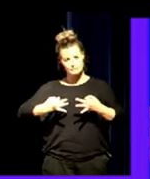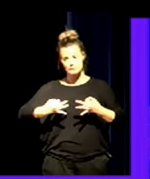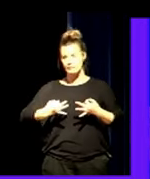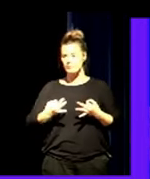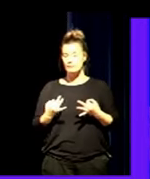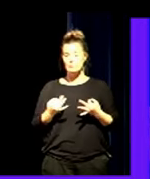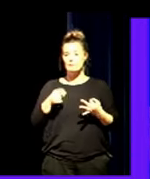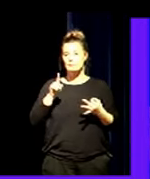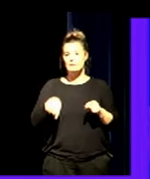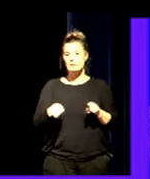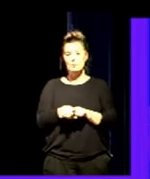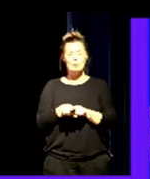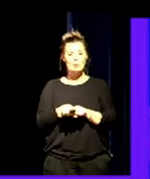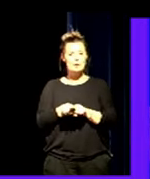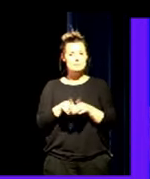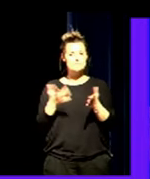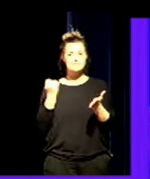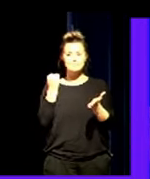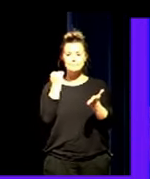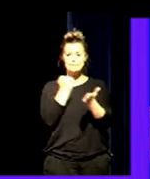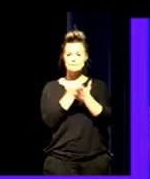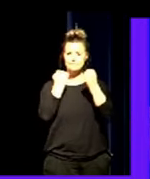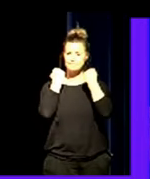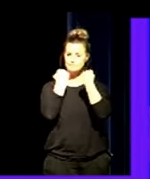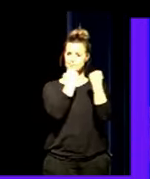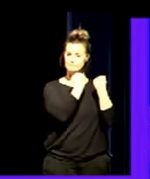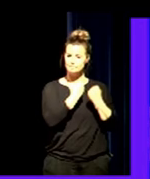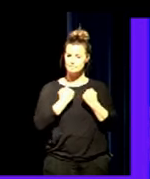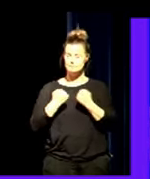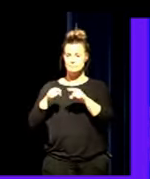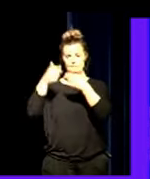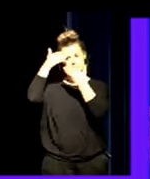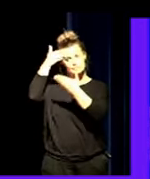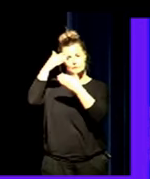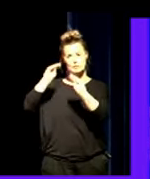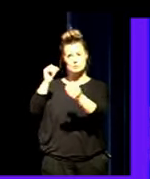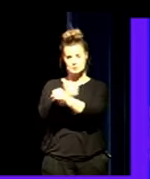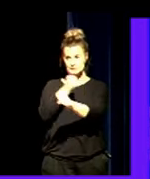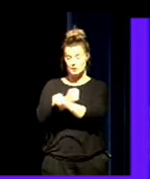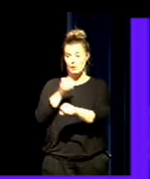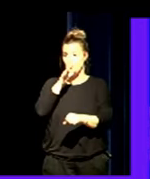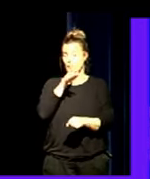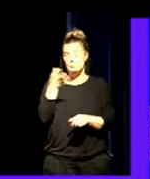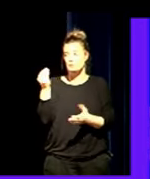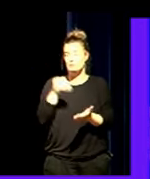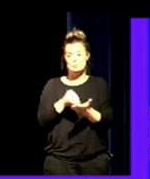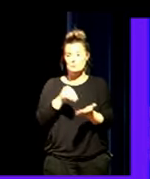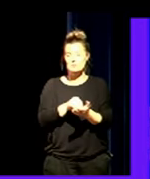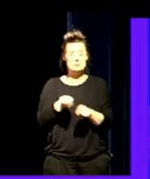eta delegitimizatzea egiten ari da, egiten ari zarena. Zerbait ez eta askotan, ez da, ikintzen dugu